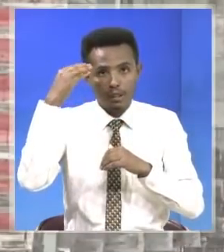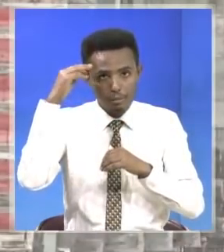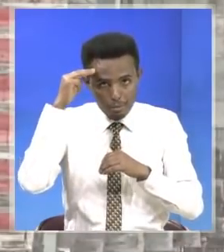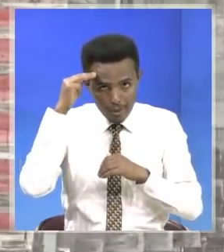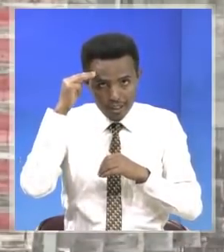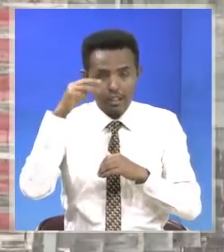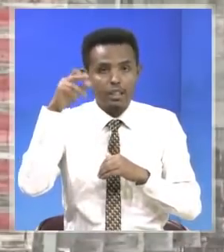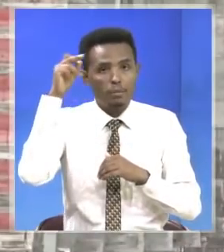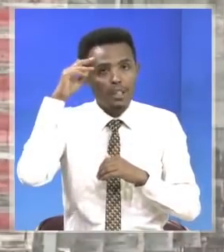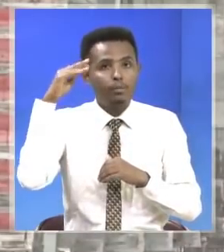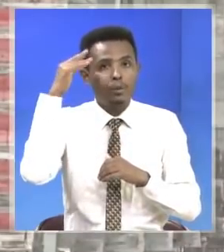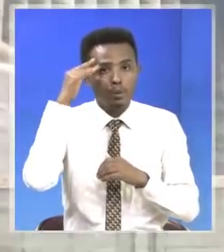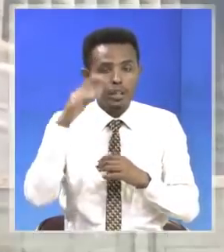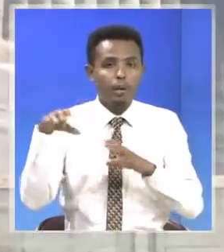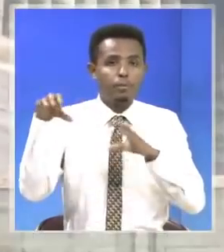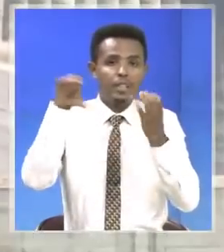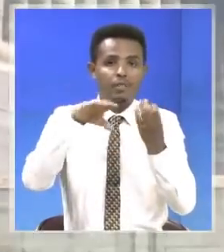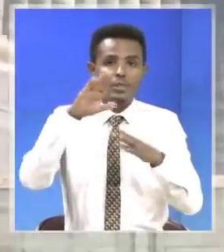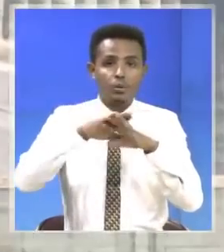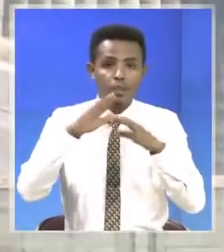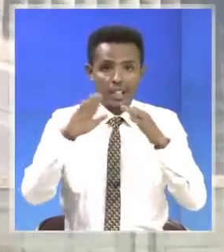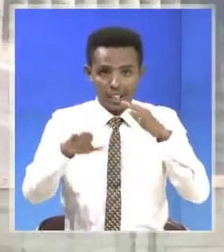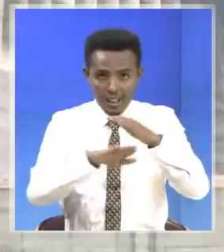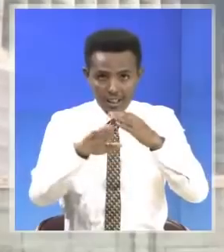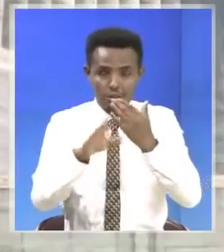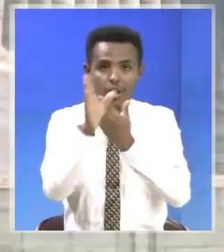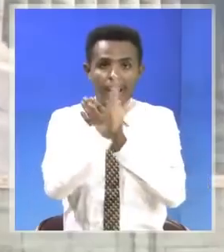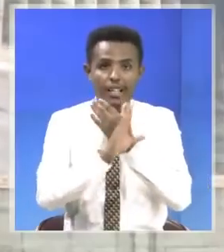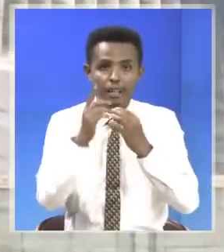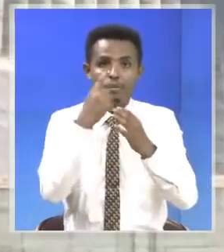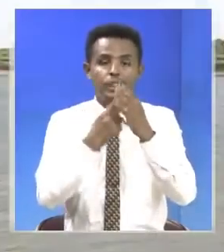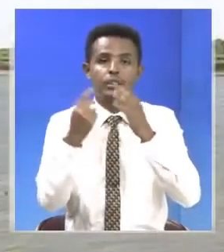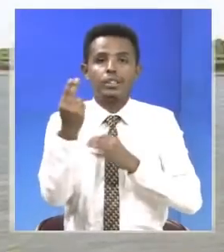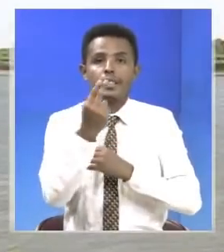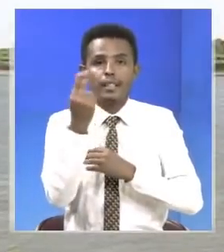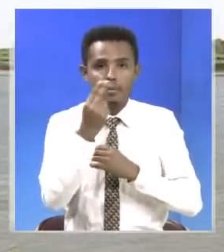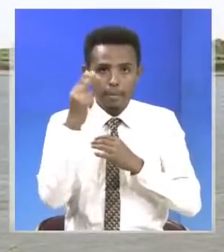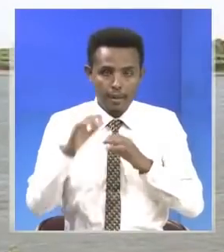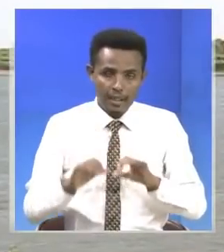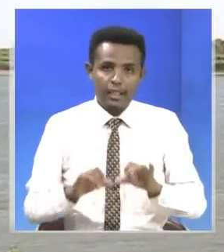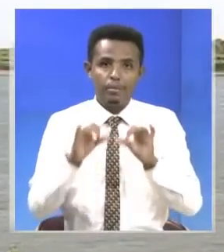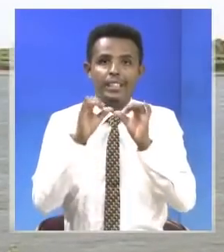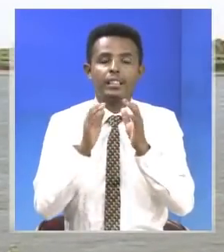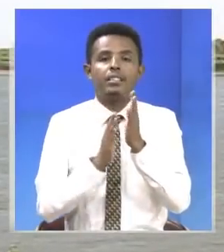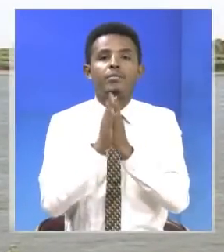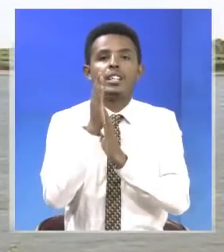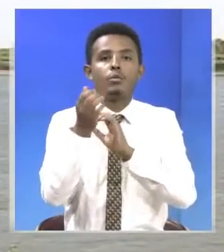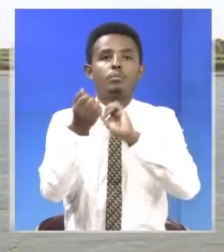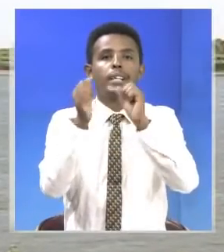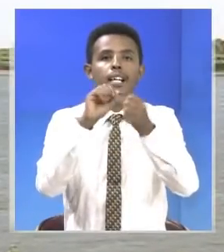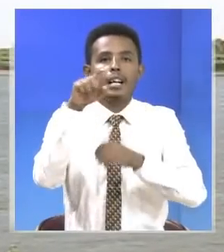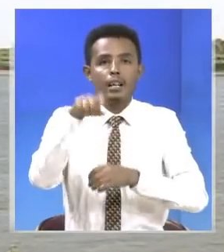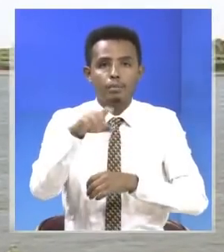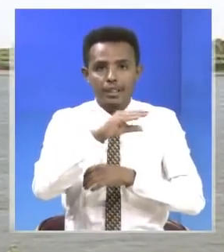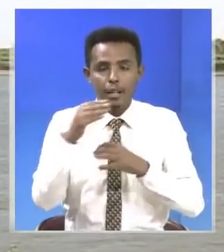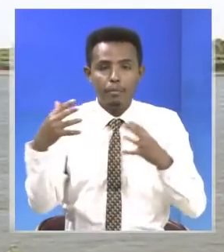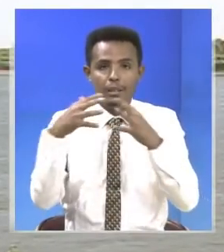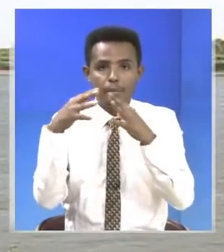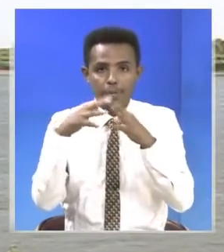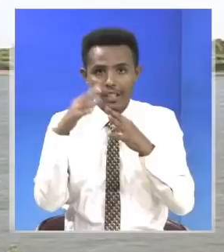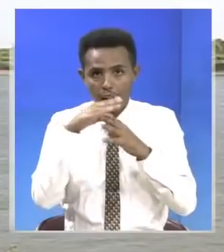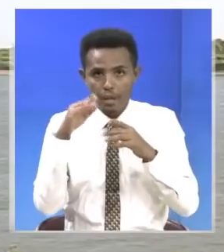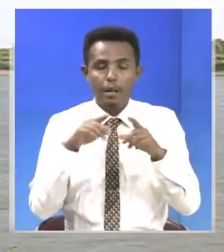መኮንንም በተፋሰሱ ላይ የሰፈነው የታችኛው ሀገራት ብቸኛ ተጠቃሚነት የማስቀጠል ፍላጎት መቀየር ያለበትና በትብብርና